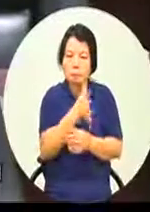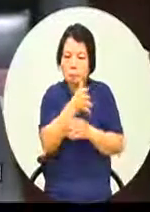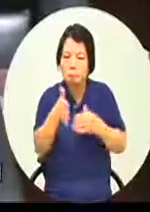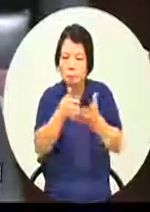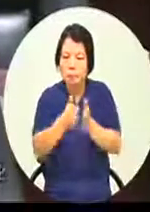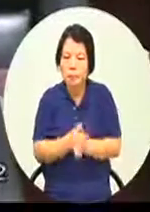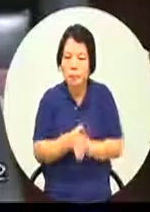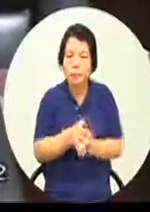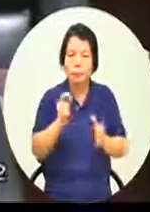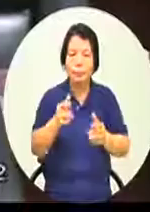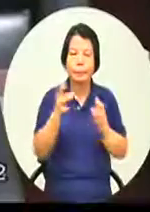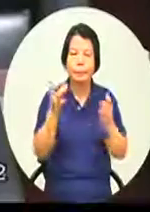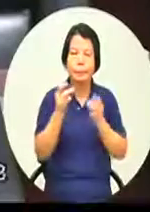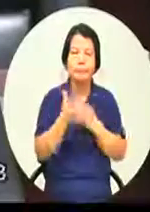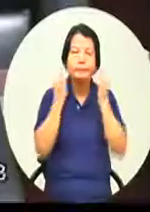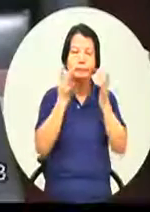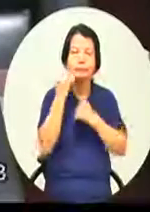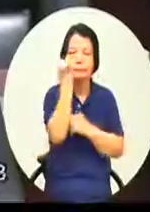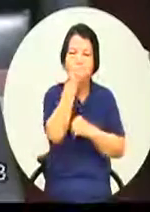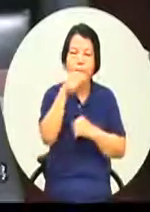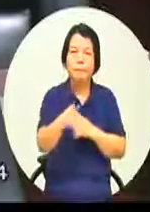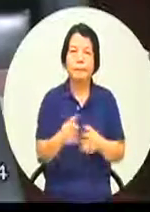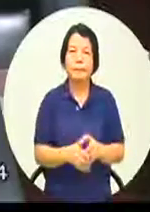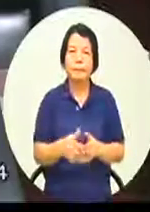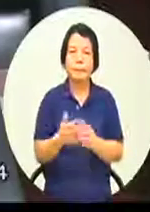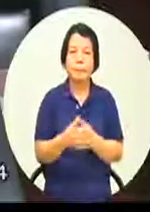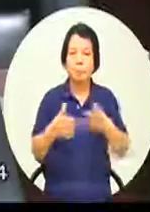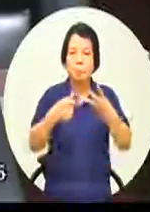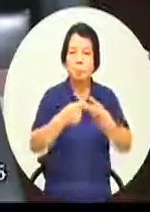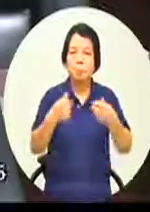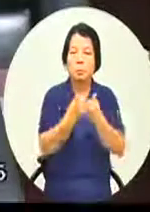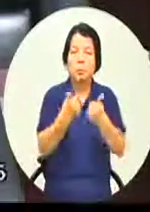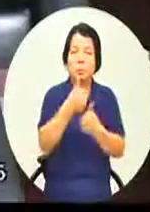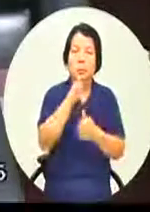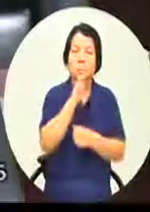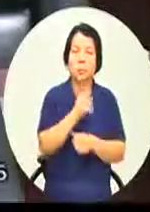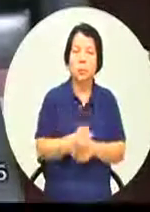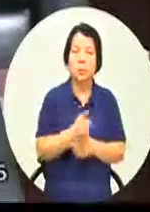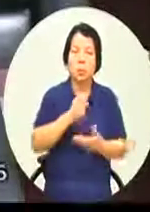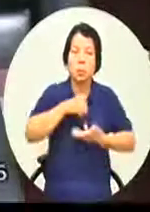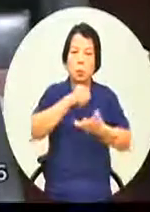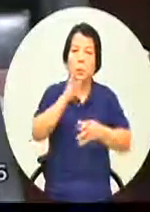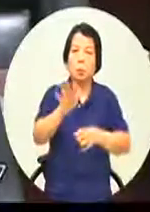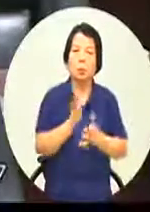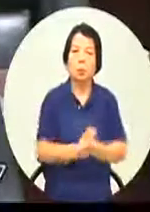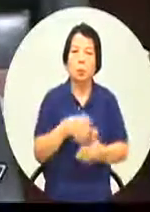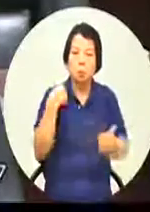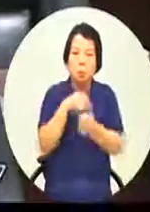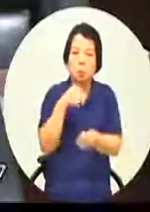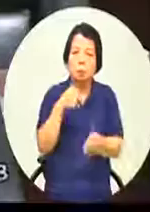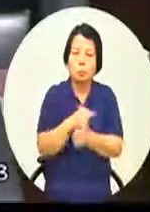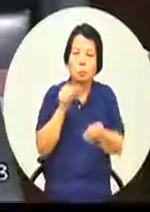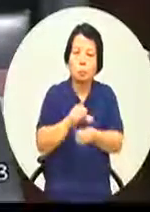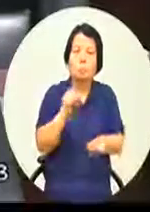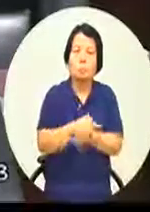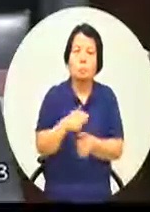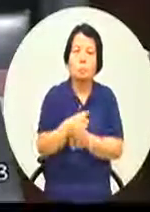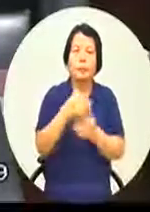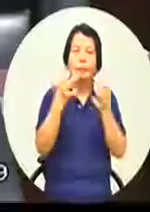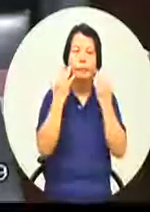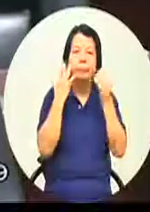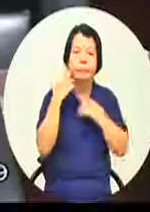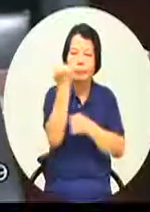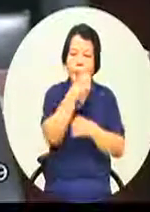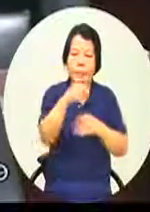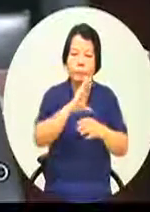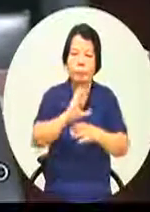调查这个菜虫。那其实我在上个会期也一直提到哈，打击这些菜虫中间盘商的剥削可能是一种